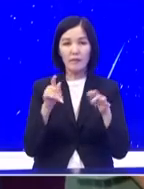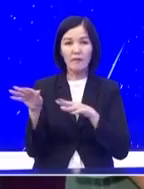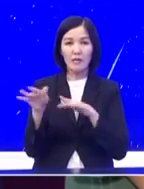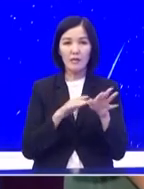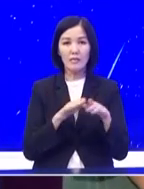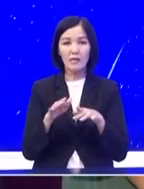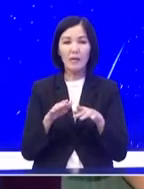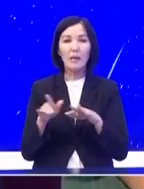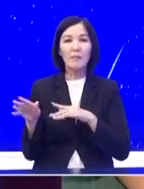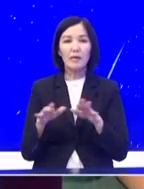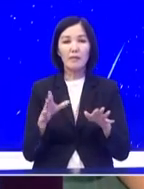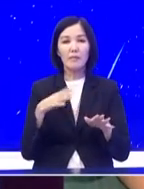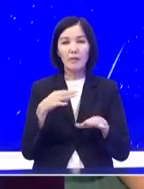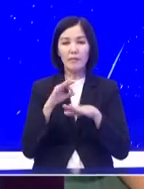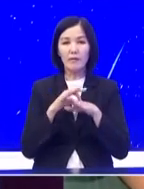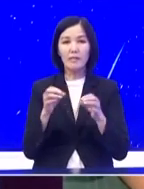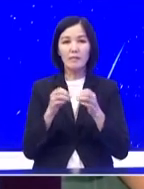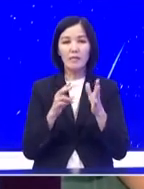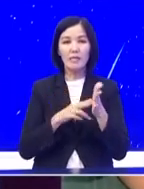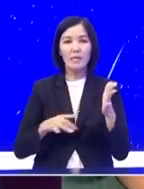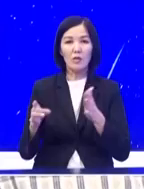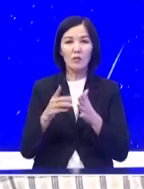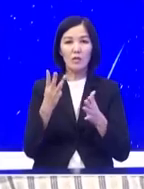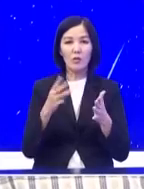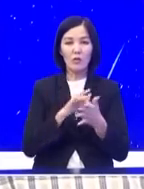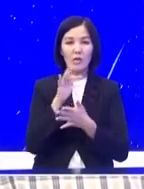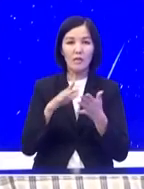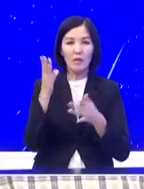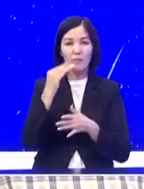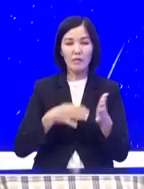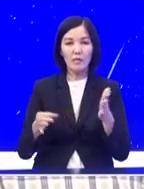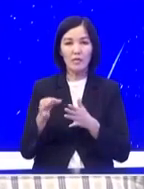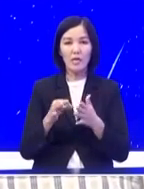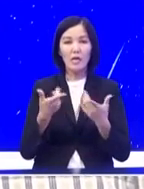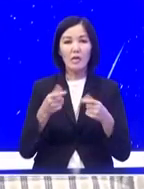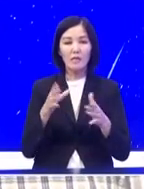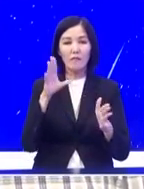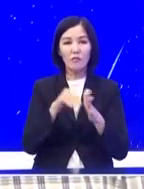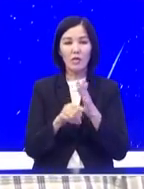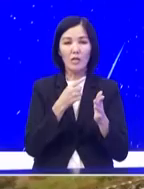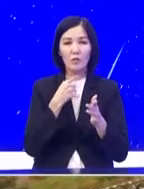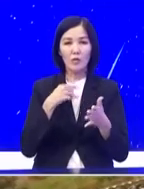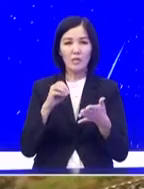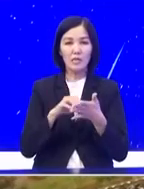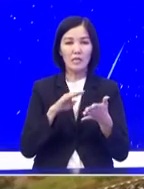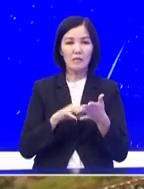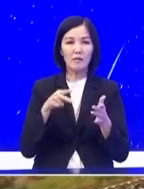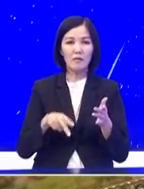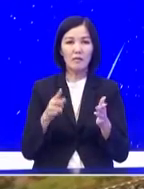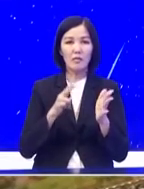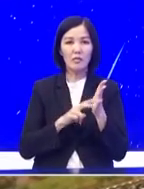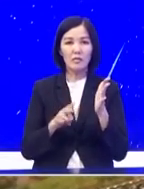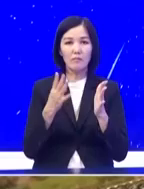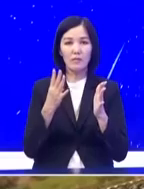акцию. Аналогичные мероприятия были проведены в 17 районах и 3 городах Алматинской области, где, включая Талдыкурган,